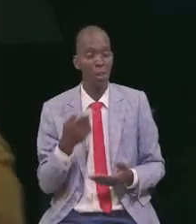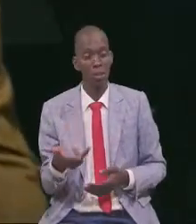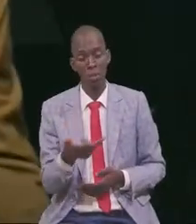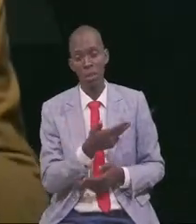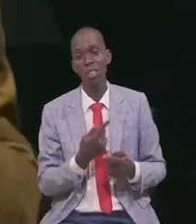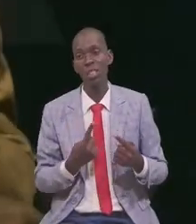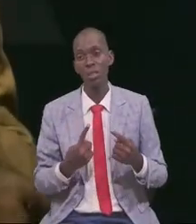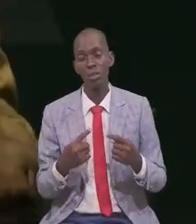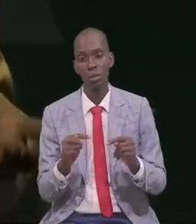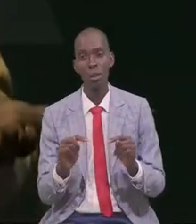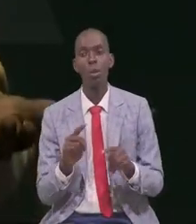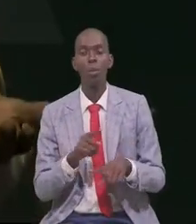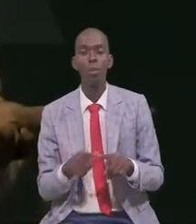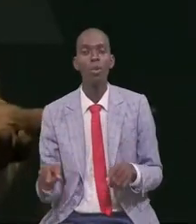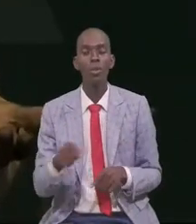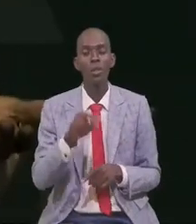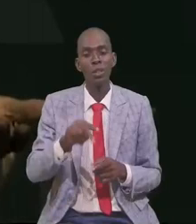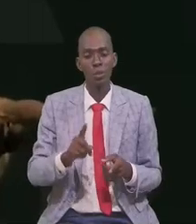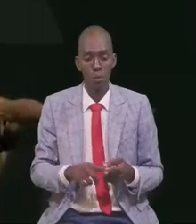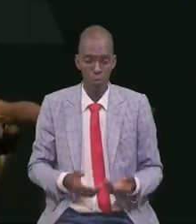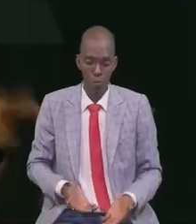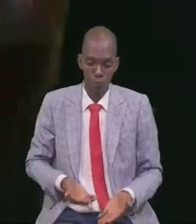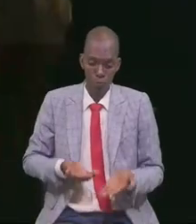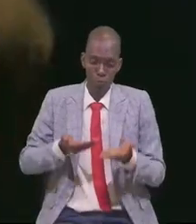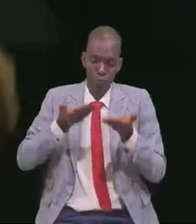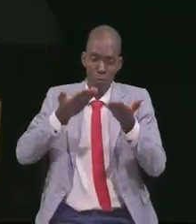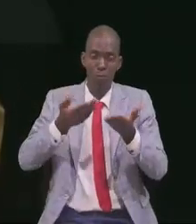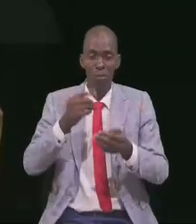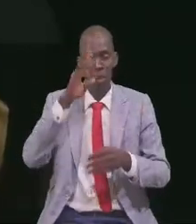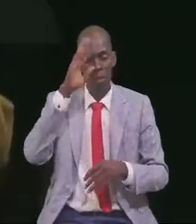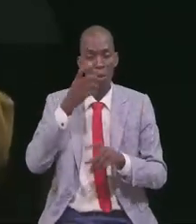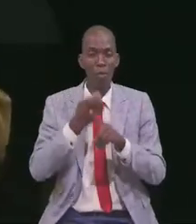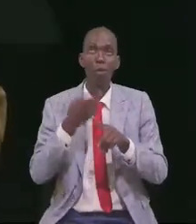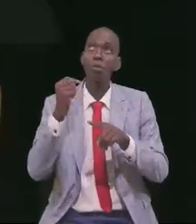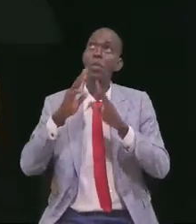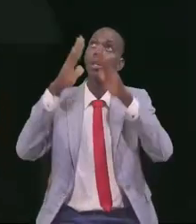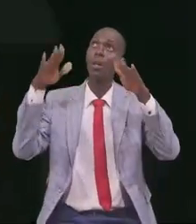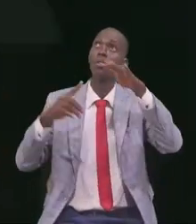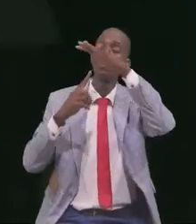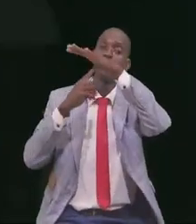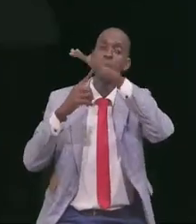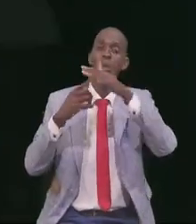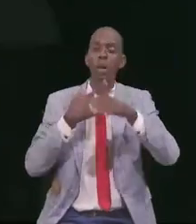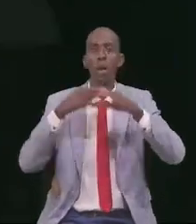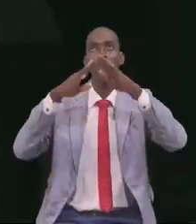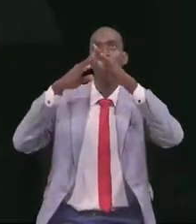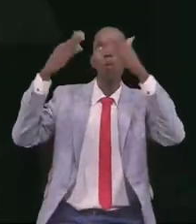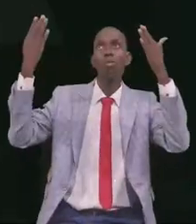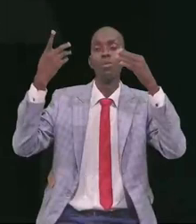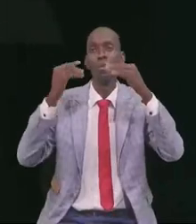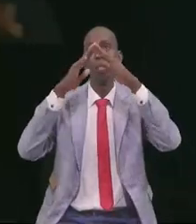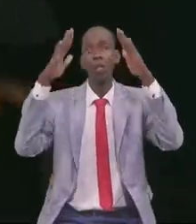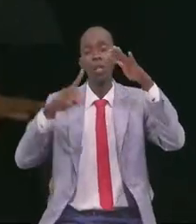ils doivent porter l'homme sur le toit et faire un trou sur le toit, ôter